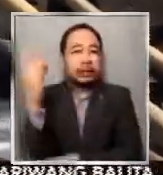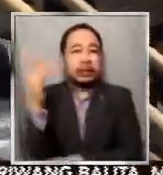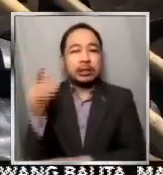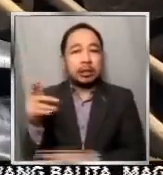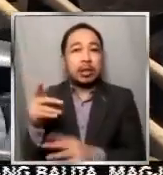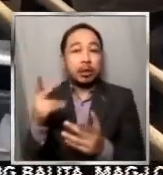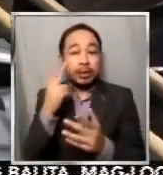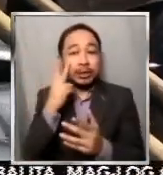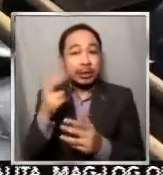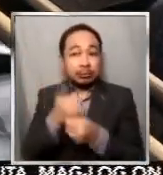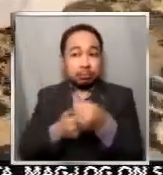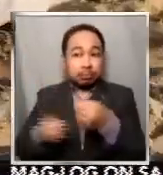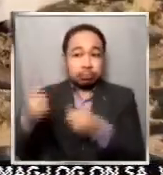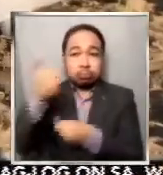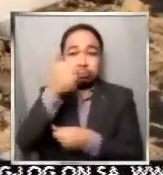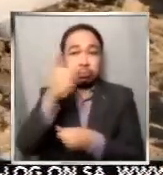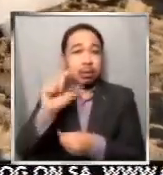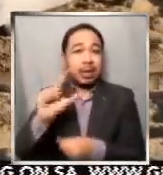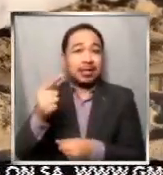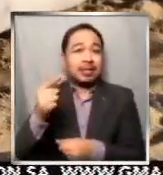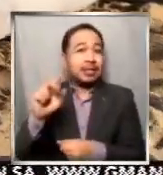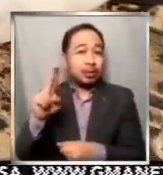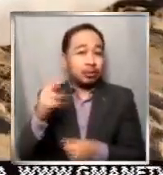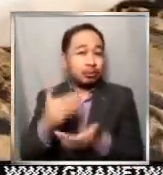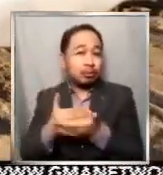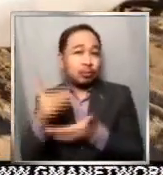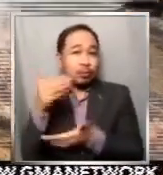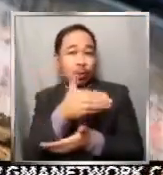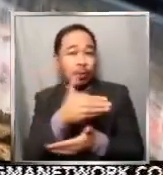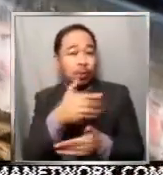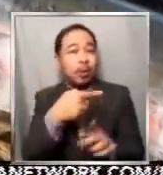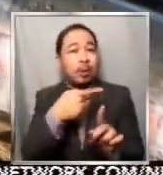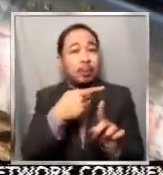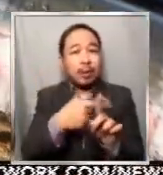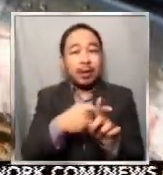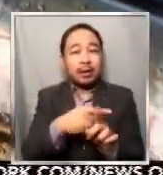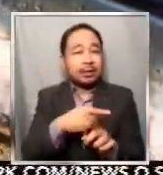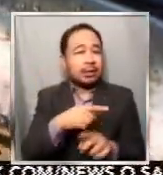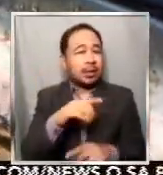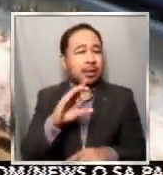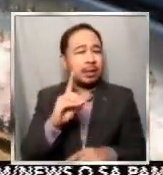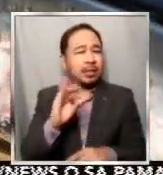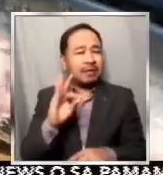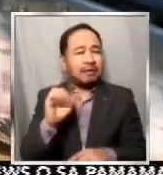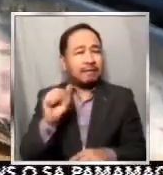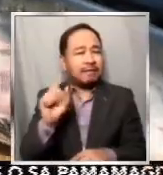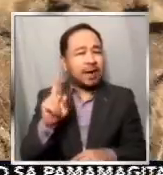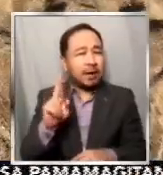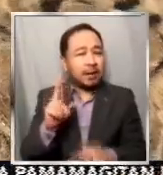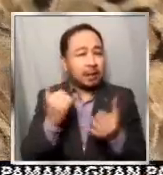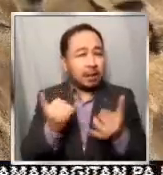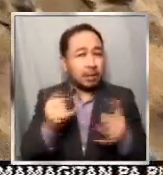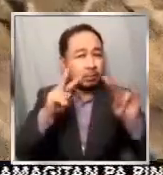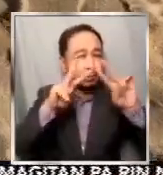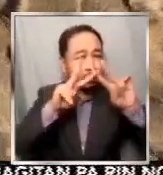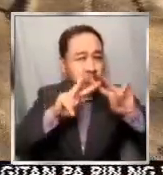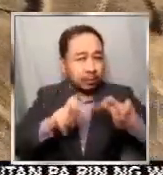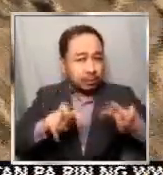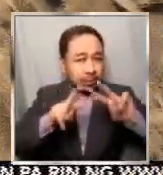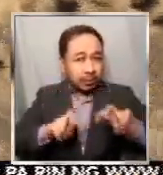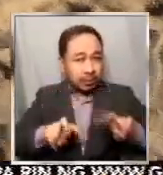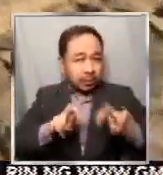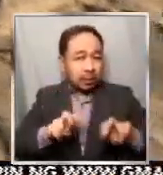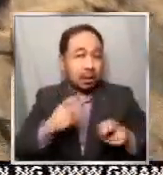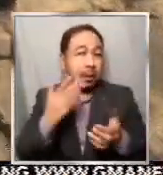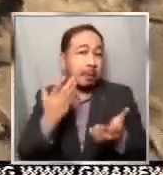kinatawan ng lokal na pamahalaan maging mga agawad ng BFAR. At base sa inisyal na pagsisiyasat, mukhang dynamite